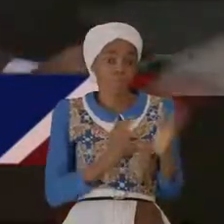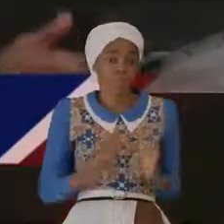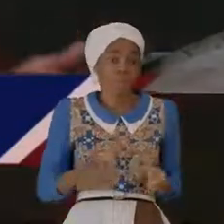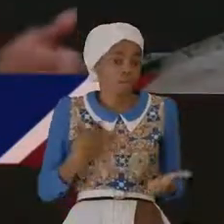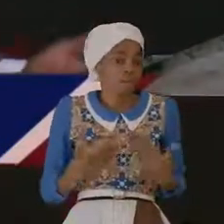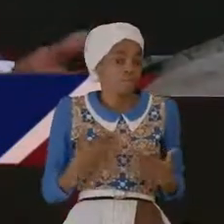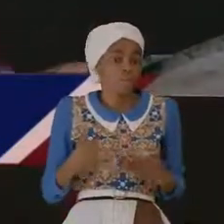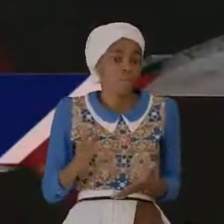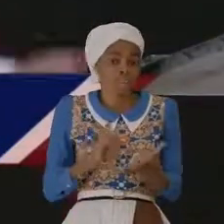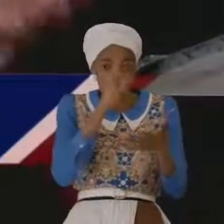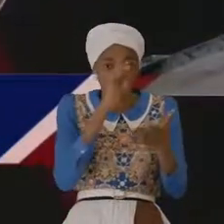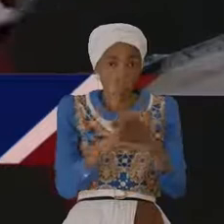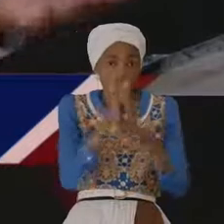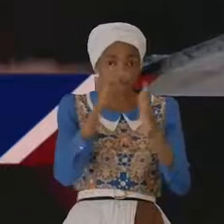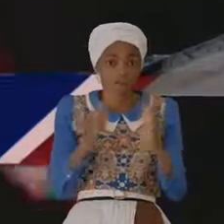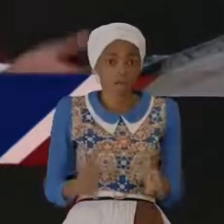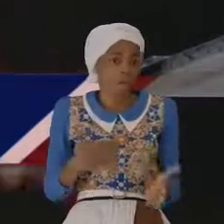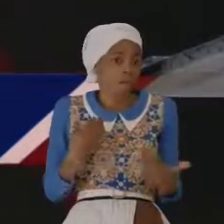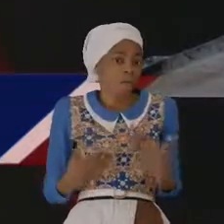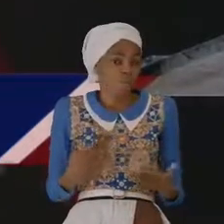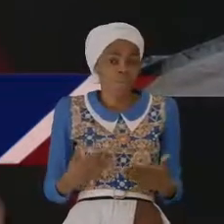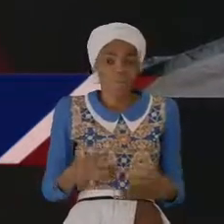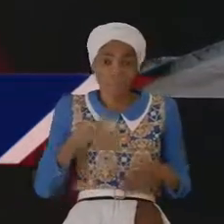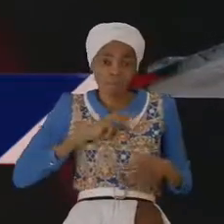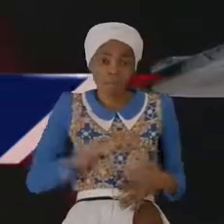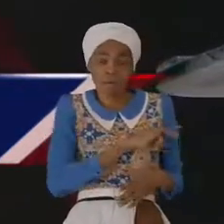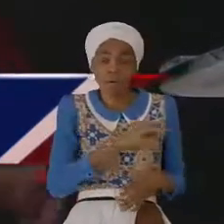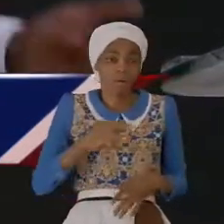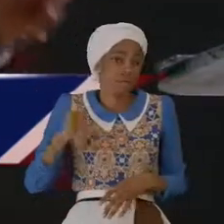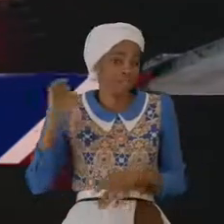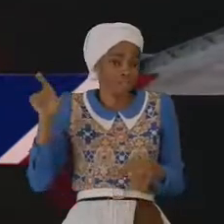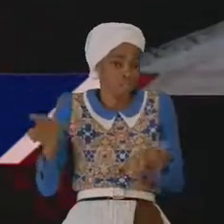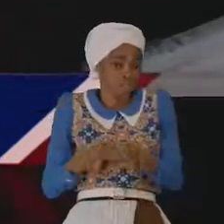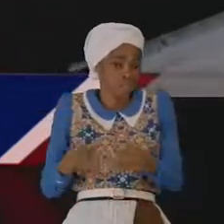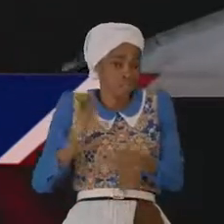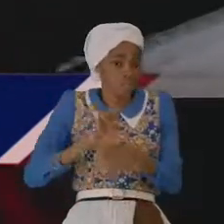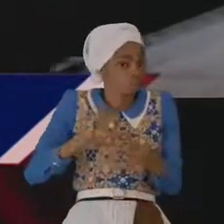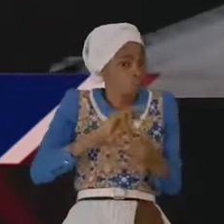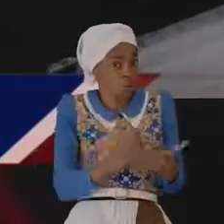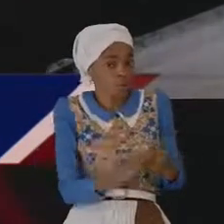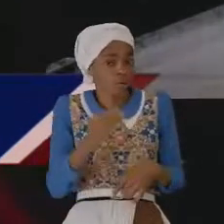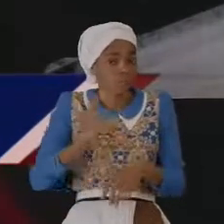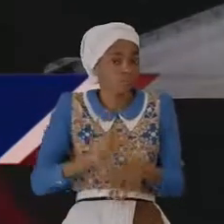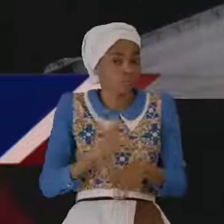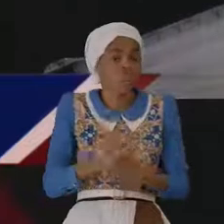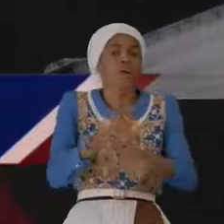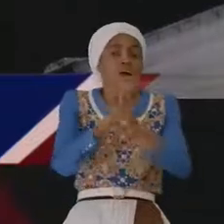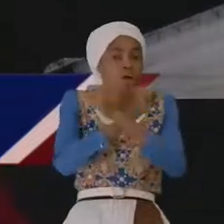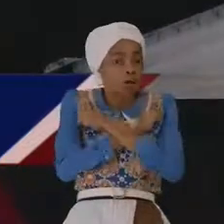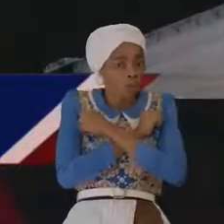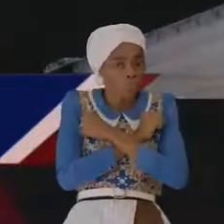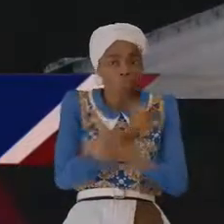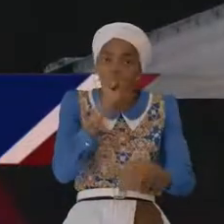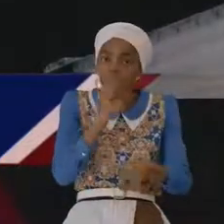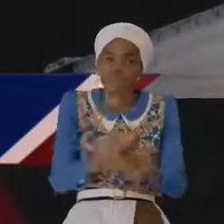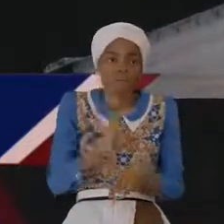un rétrograde, un croyant, un membre de la même église, un membre d'une autre église. L'amour ne fait